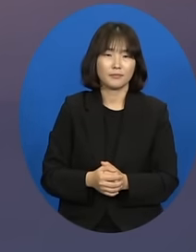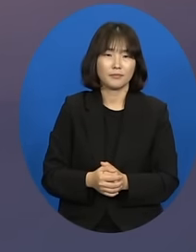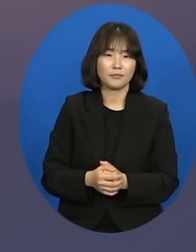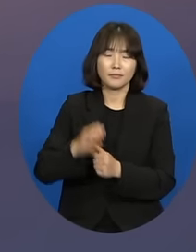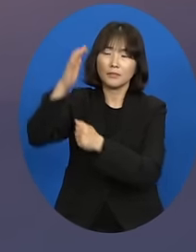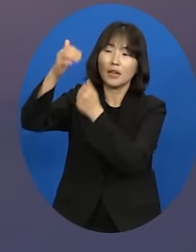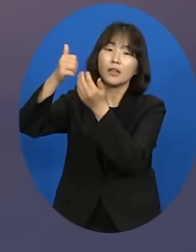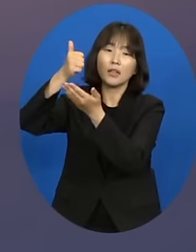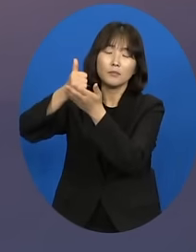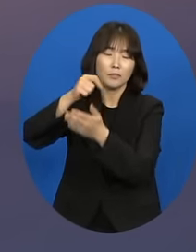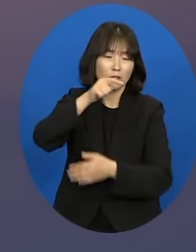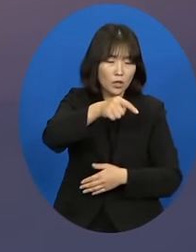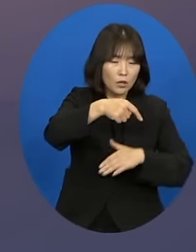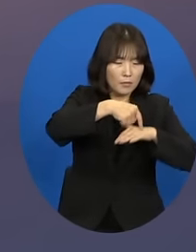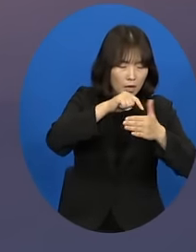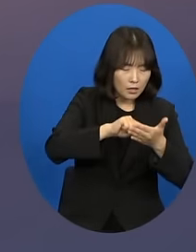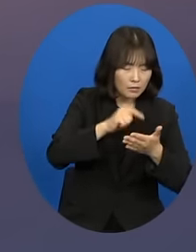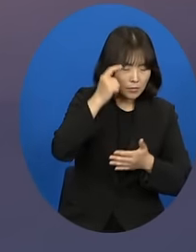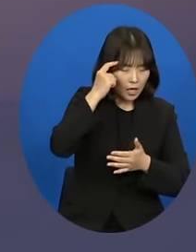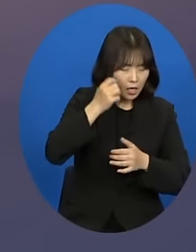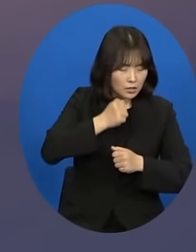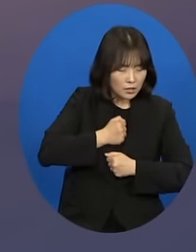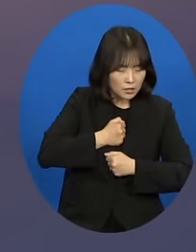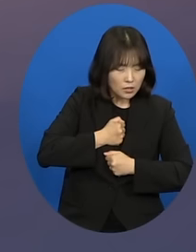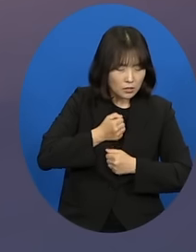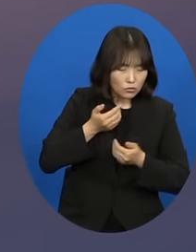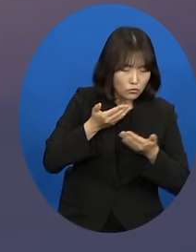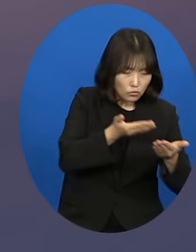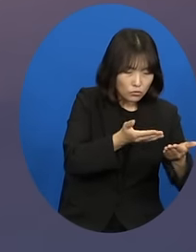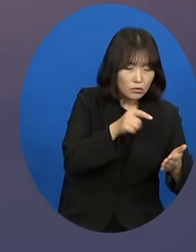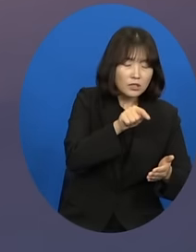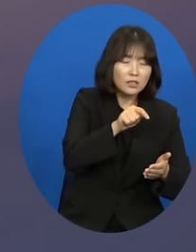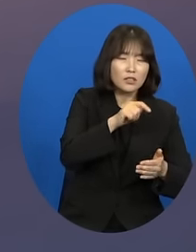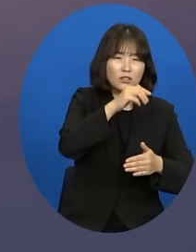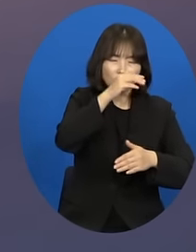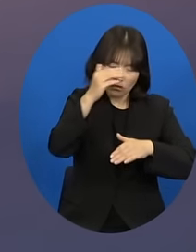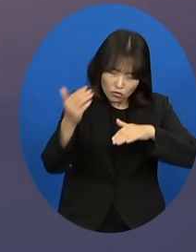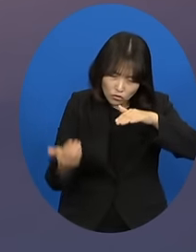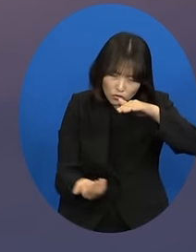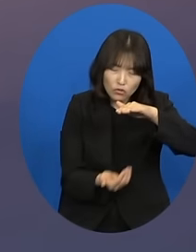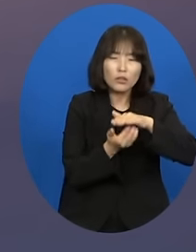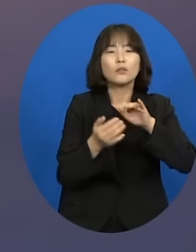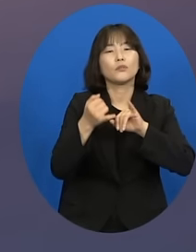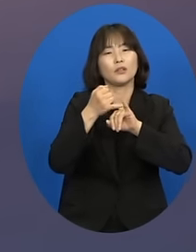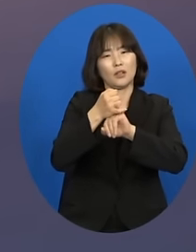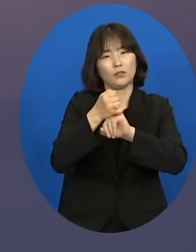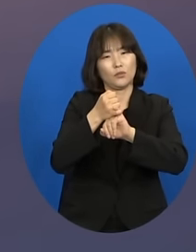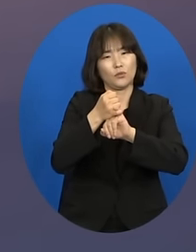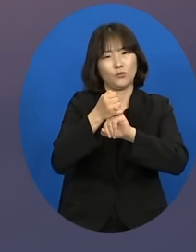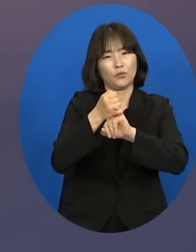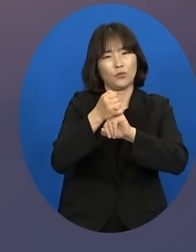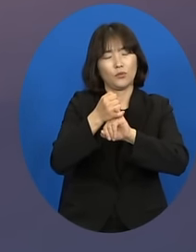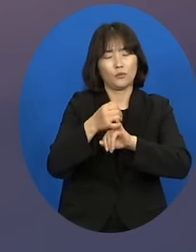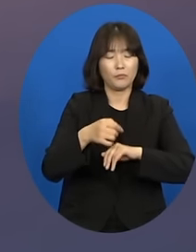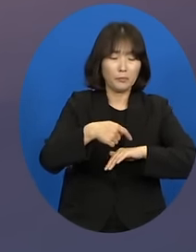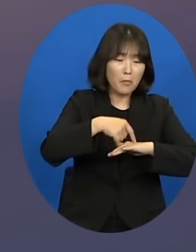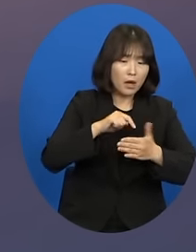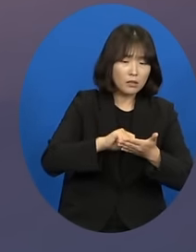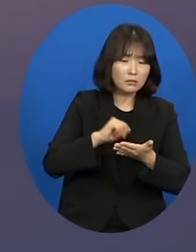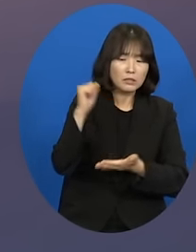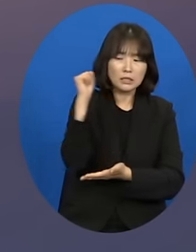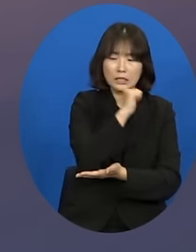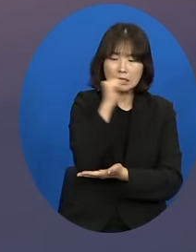최고의 약속입니다. 마음이 흔들리지 않고 마음이